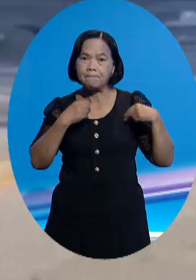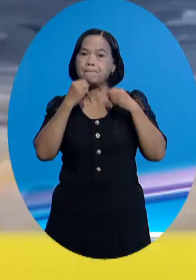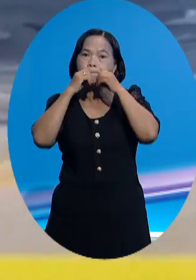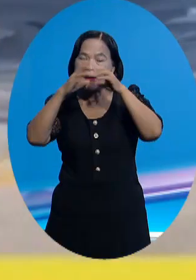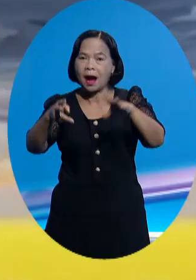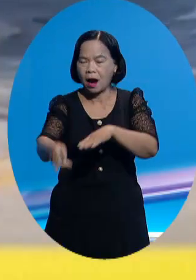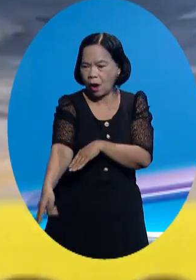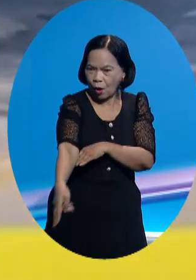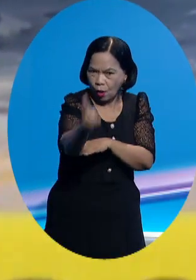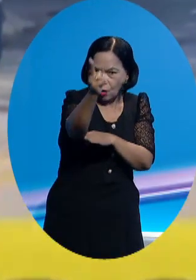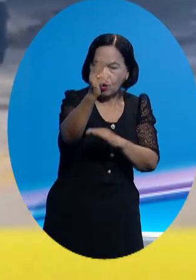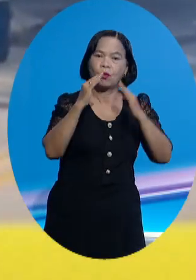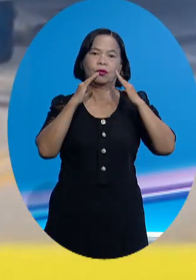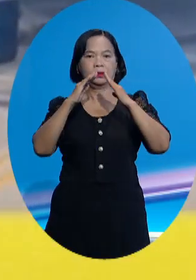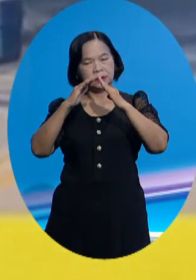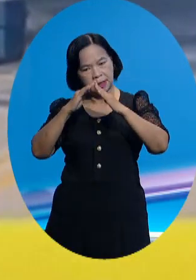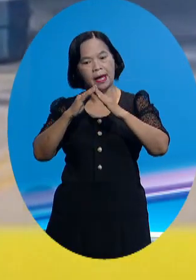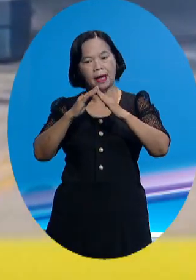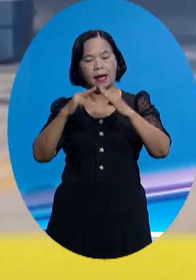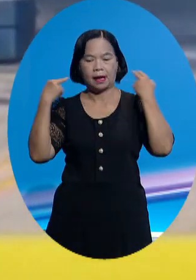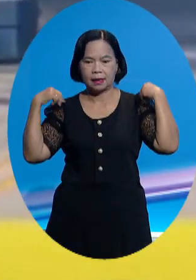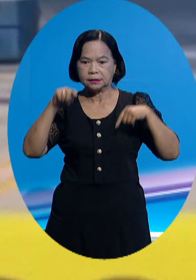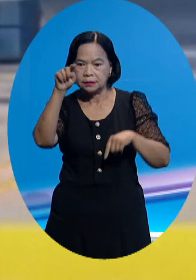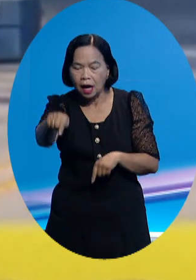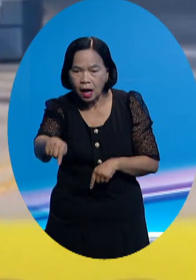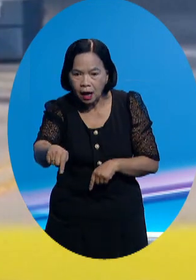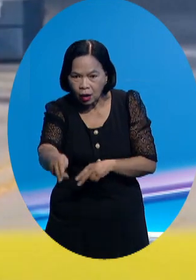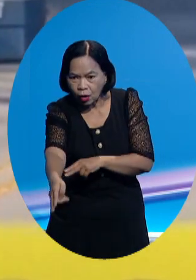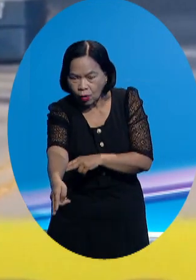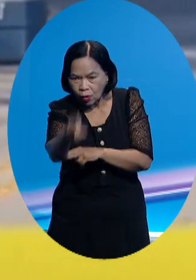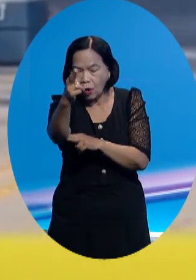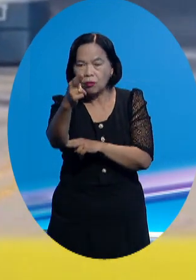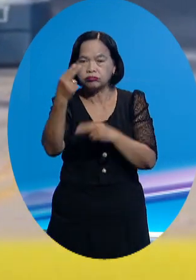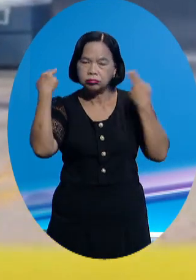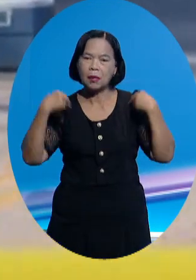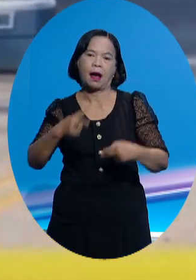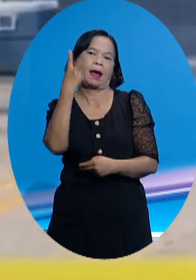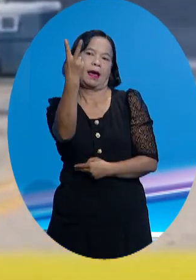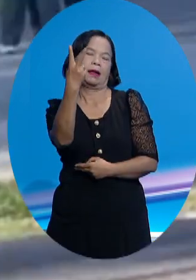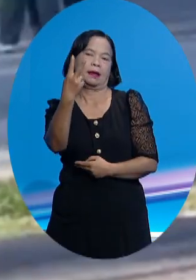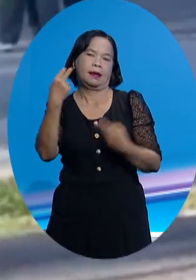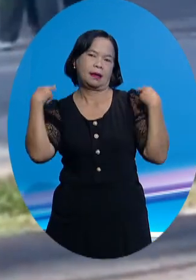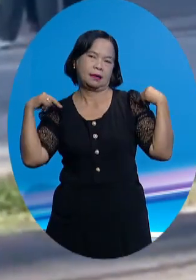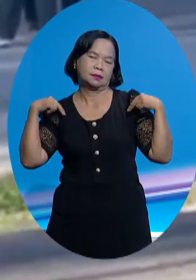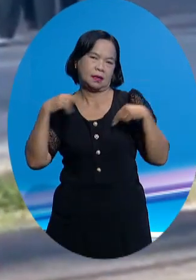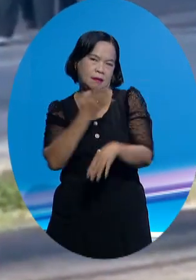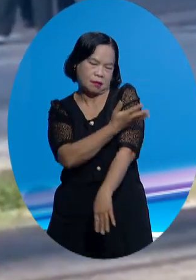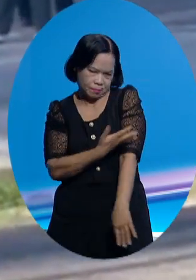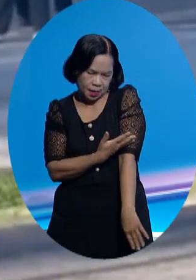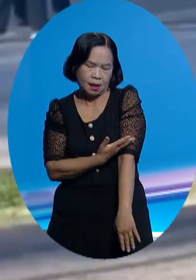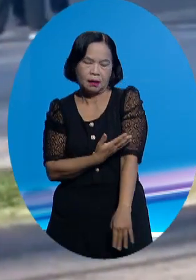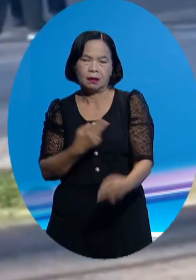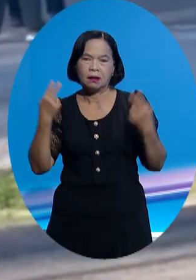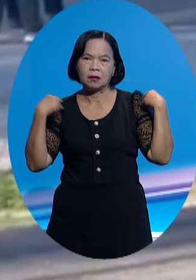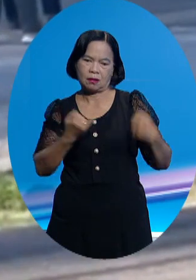về vụ nổ súng trong một ngôi nhà khi Cảnh sát đến nơi có người đã nổ súng vào họ khiến hai cảnh sát bị thương cảnh sát cho biết thêm